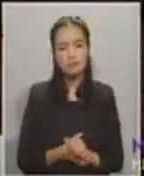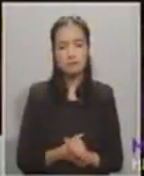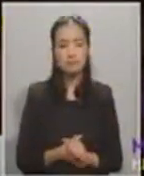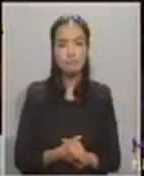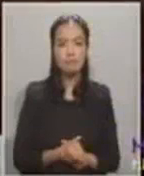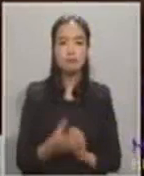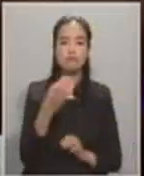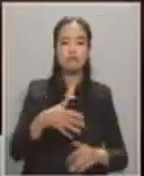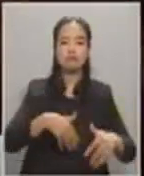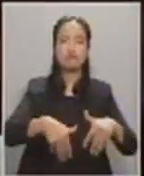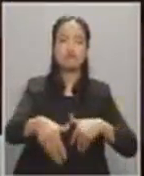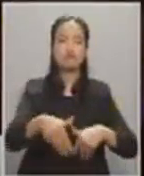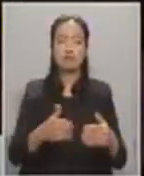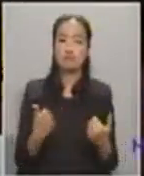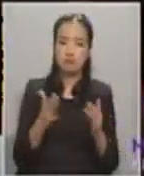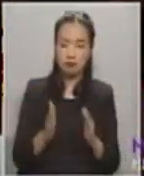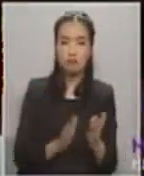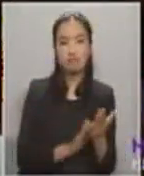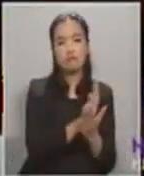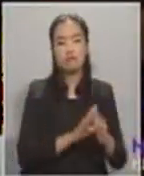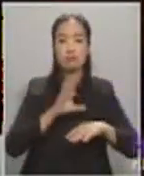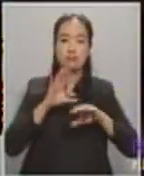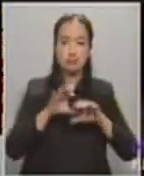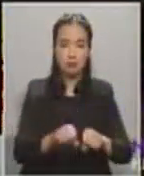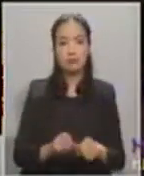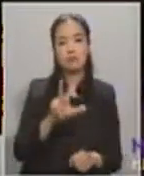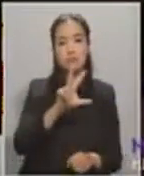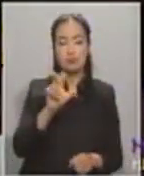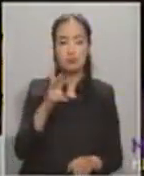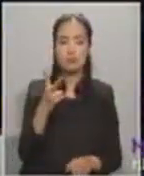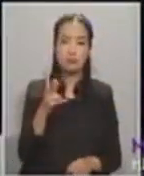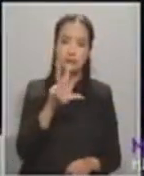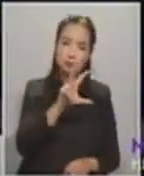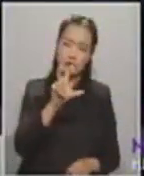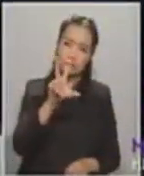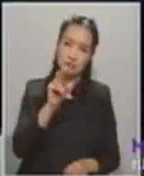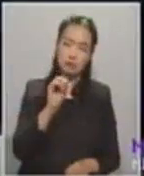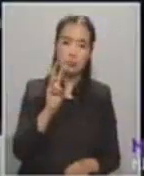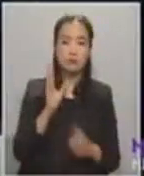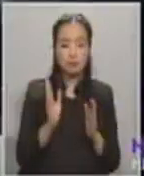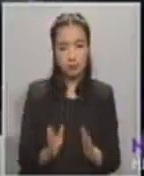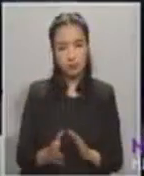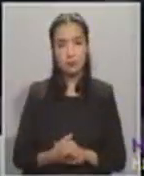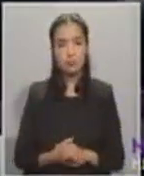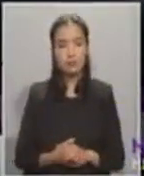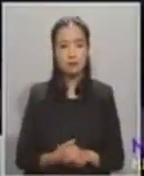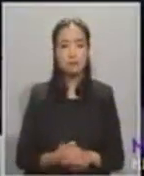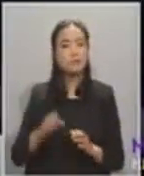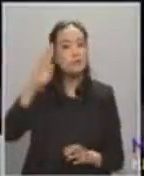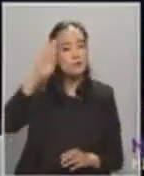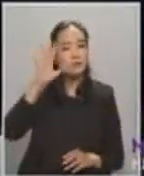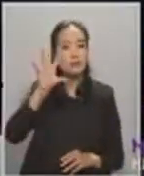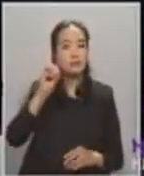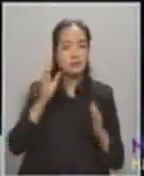ญ่เป็นพลเรือนแล้วก็มีผู้ถูกจับกุมทั่วประเทศ336คนค่ะทหารมอบตัวบางส่วนนี่คือ50คนนะคะ